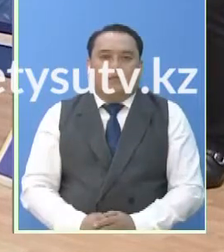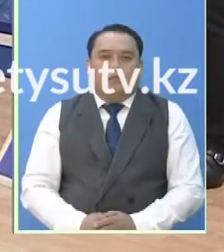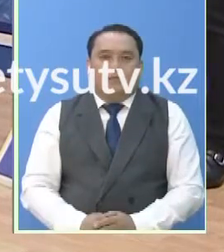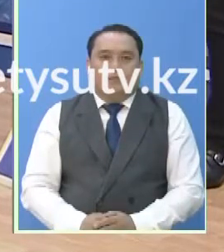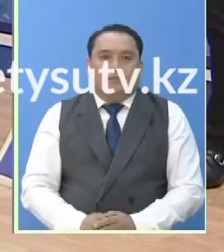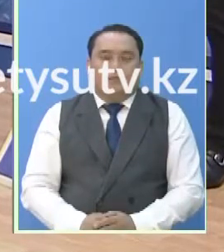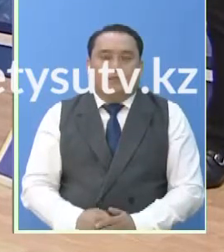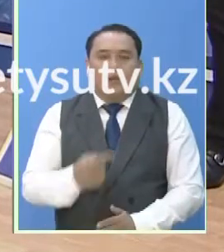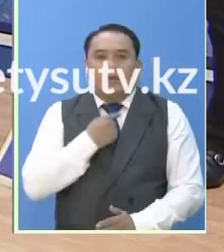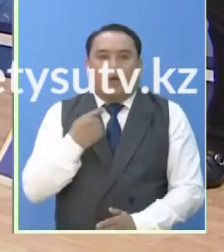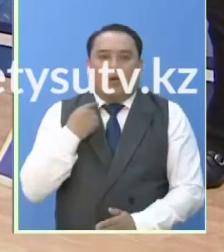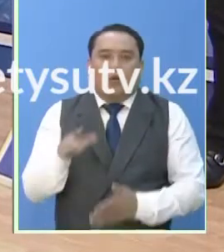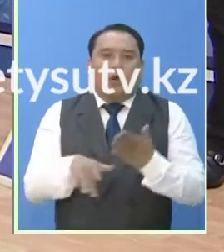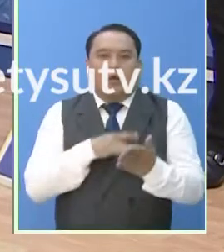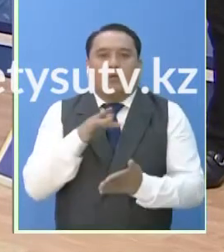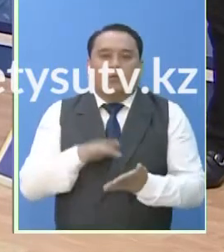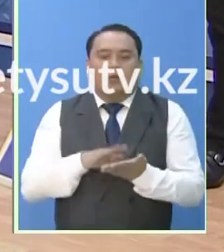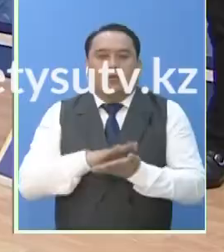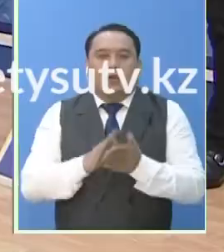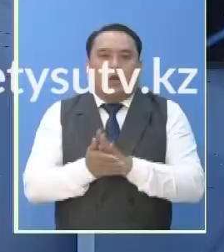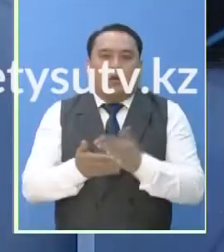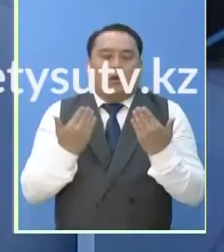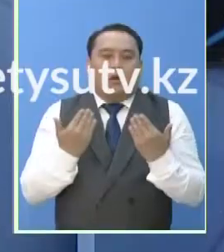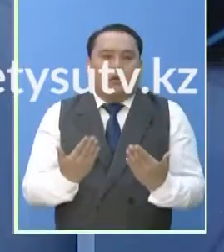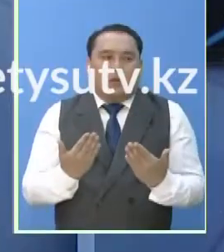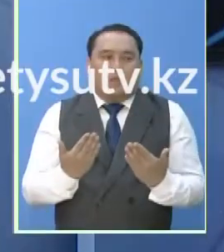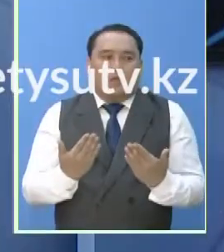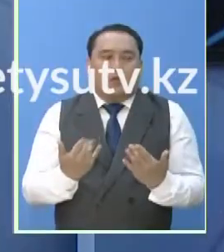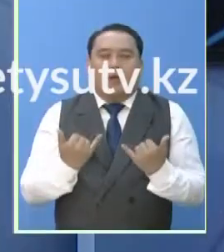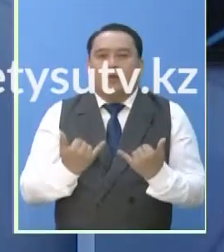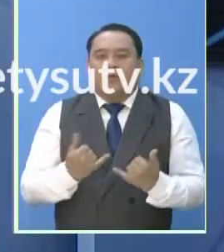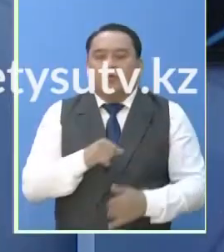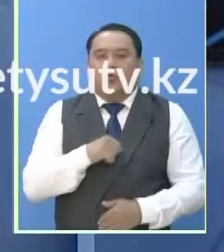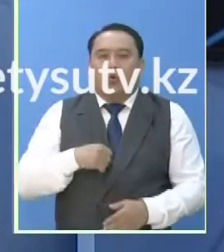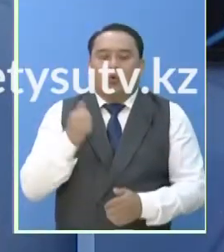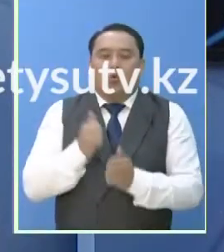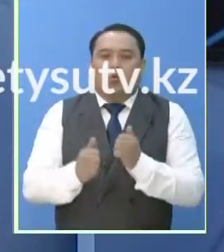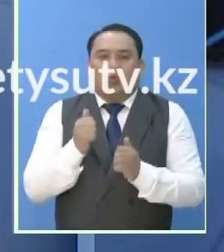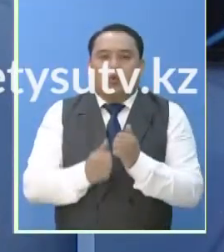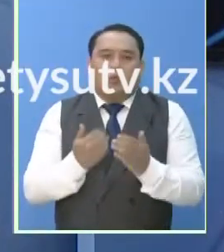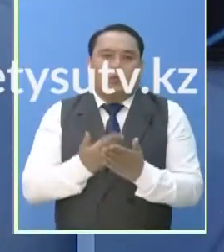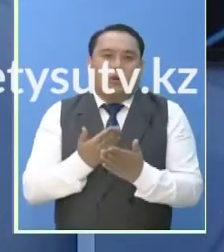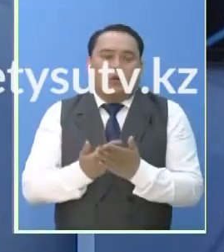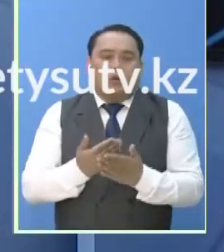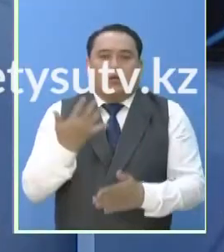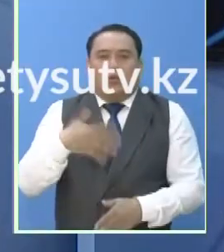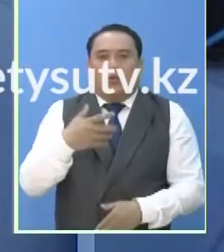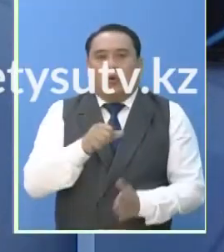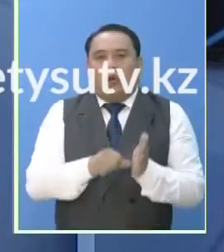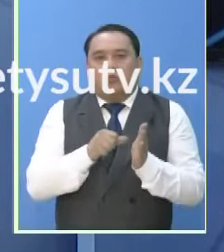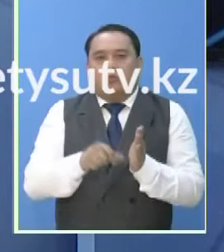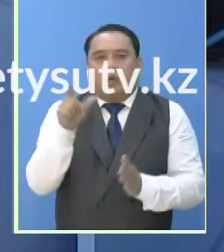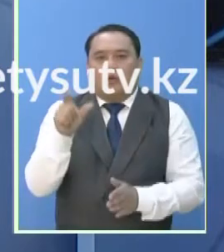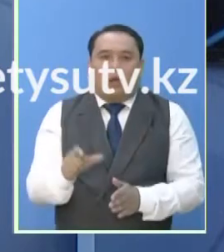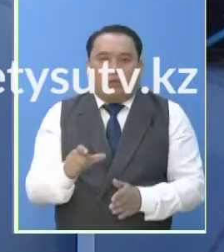сауалыңызға. Талдықорған қаласындағы жағдай қандай? Талдықорған жағдайы бойынша күнделікті шамамен сол 50-60